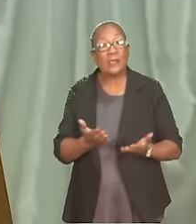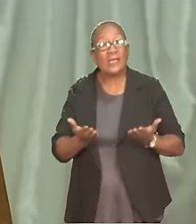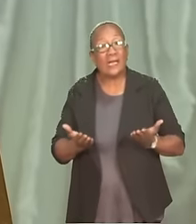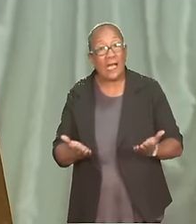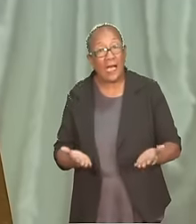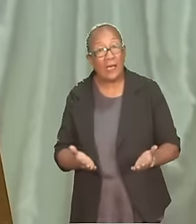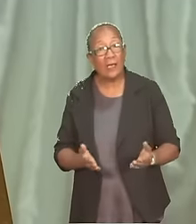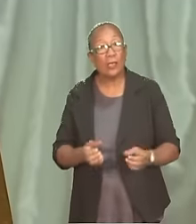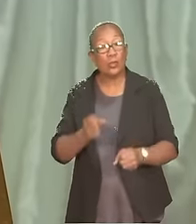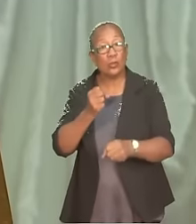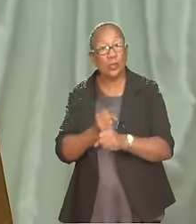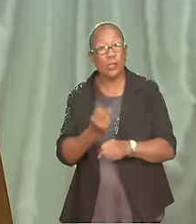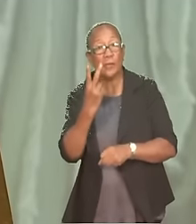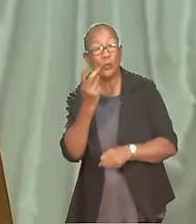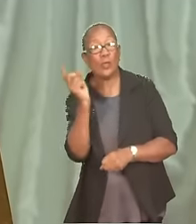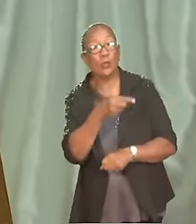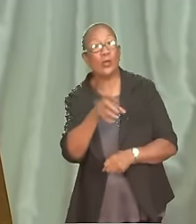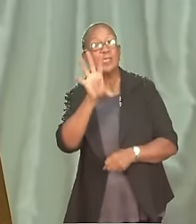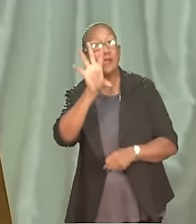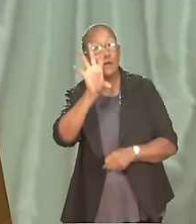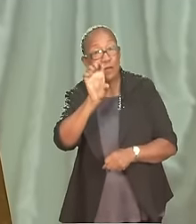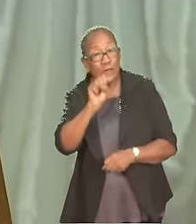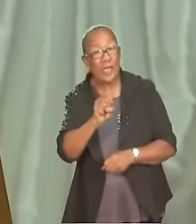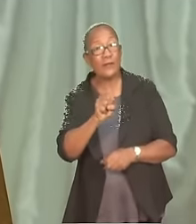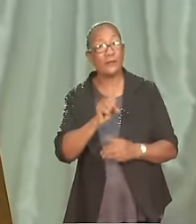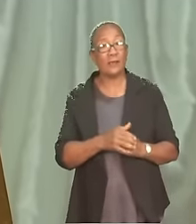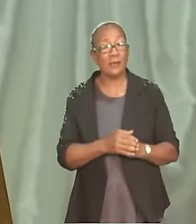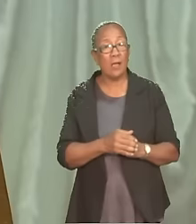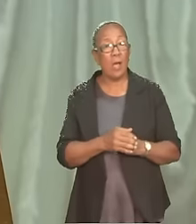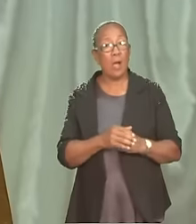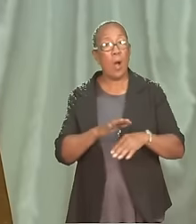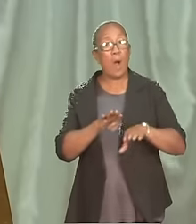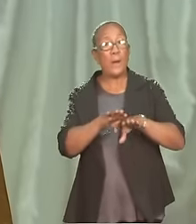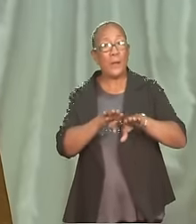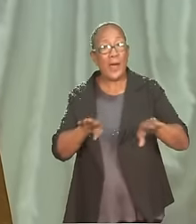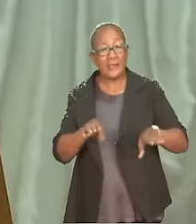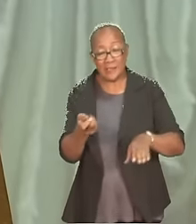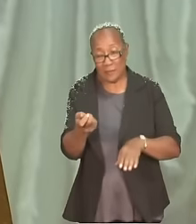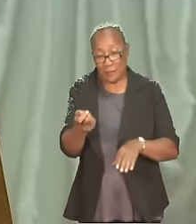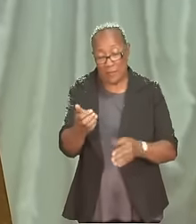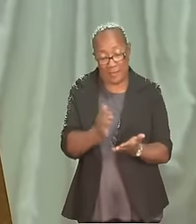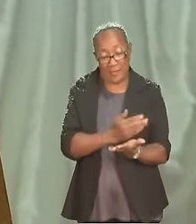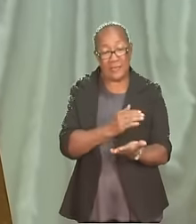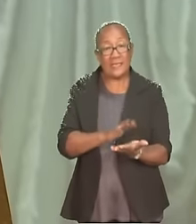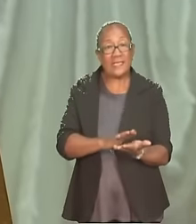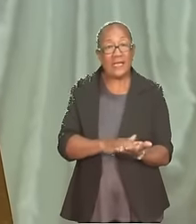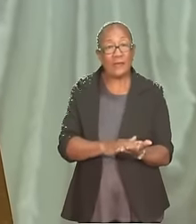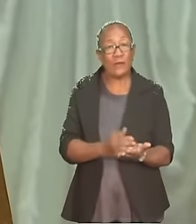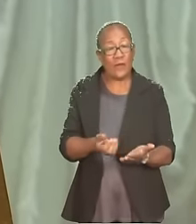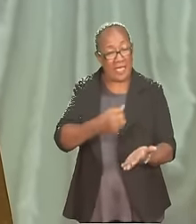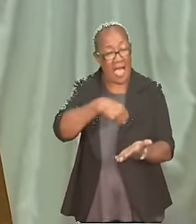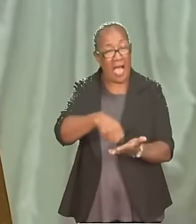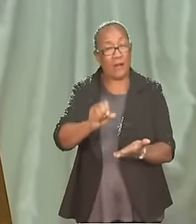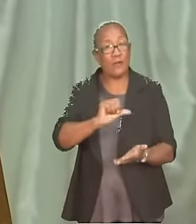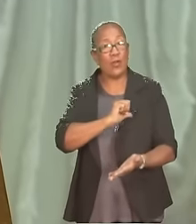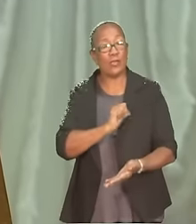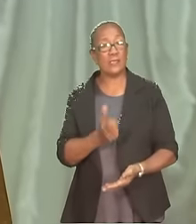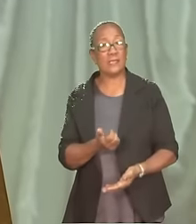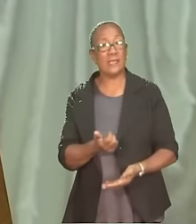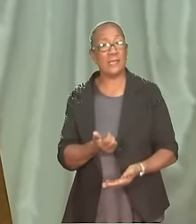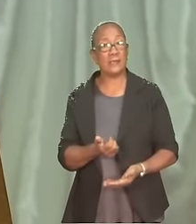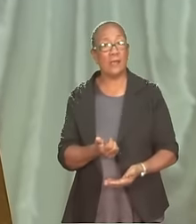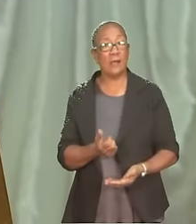met 2050. Rustig aflossen op basis van je inkomen, op basis van je aflossingscapaciteit,